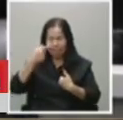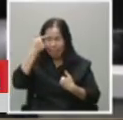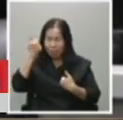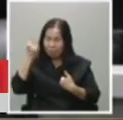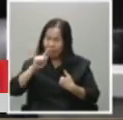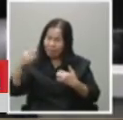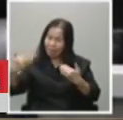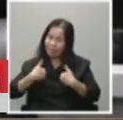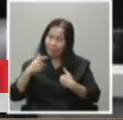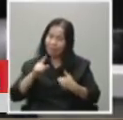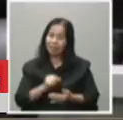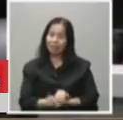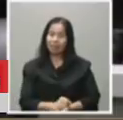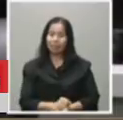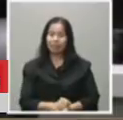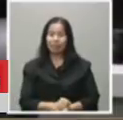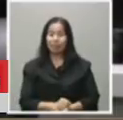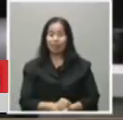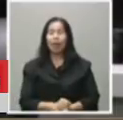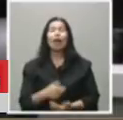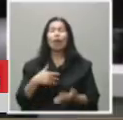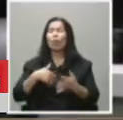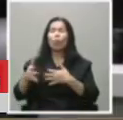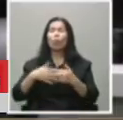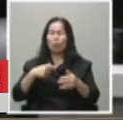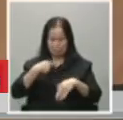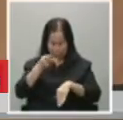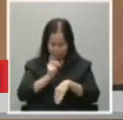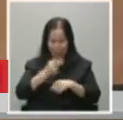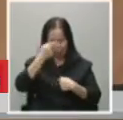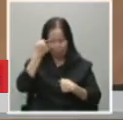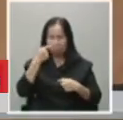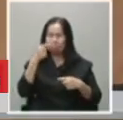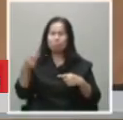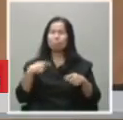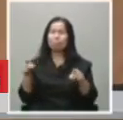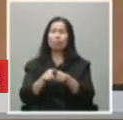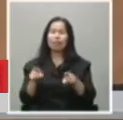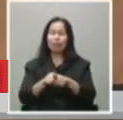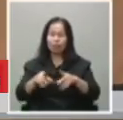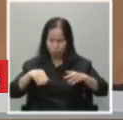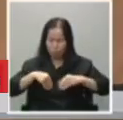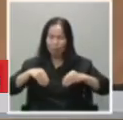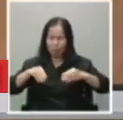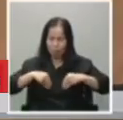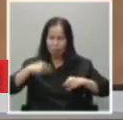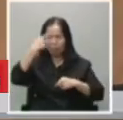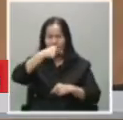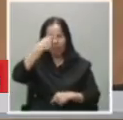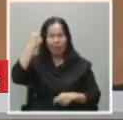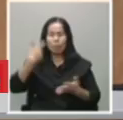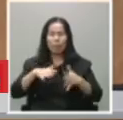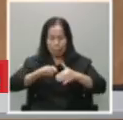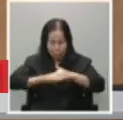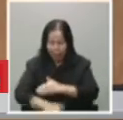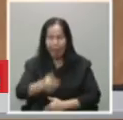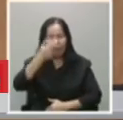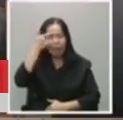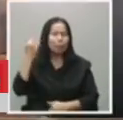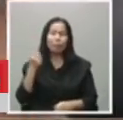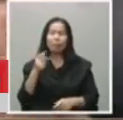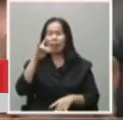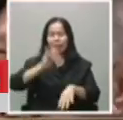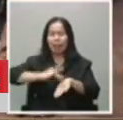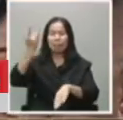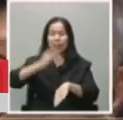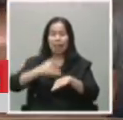เคยหนีอยู่ต่างประเทศเลยครับผม ประธานก็ดำไม่ต้องไปนั่นหรอกครับพอแล้วครับเรายอมรับว่ามันดำไม่รู้จะทำยังไงมันเกิดมาแล้วมันดำจะ